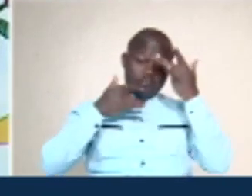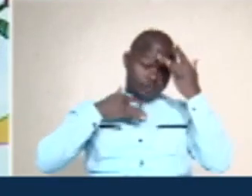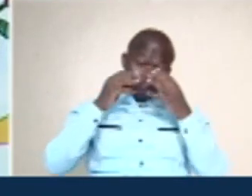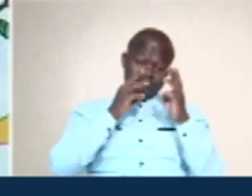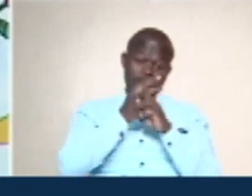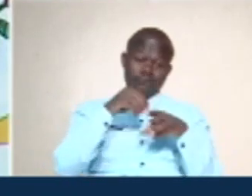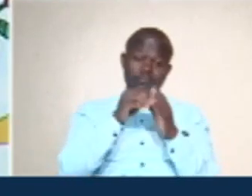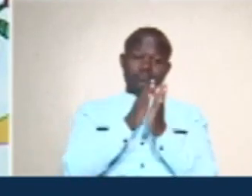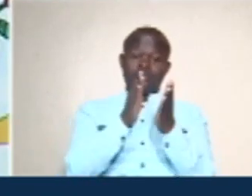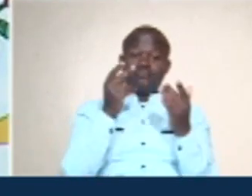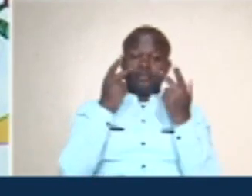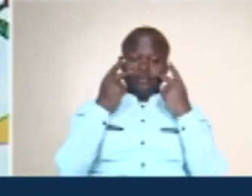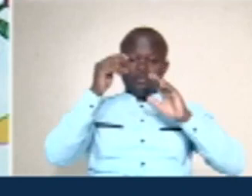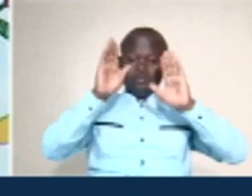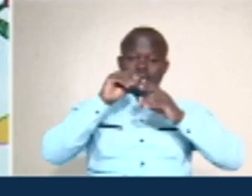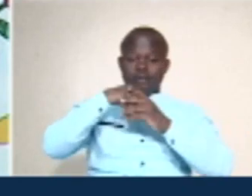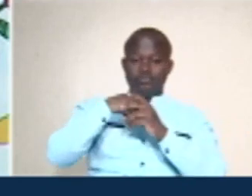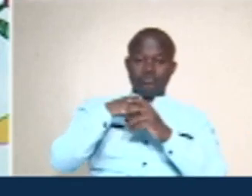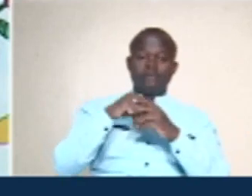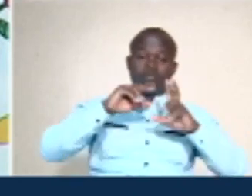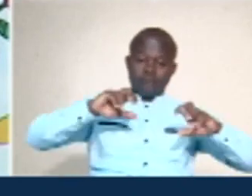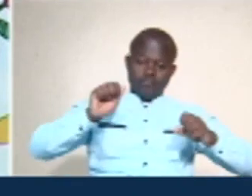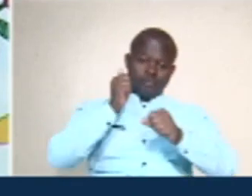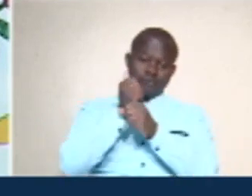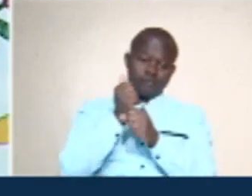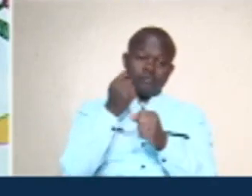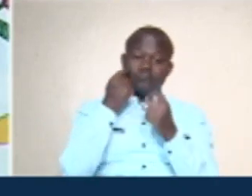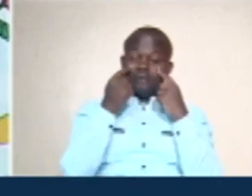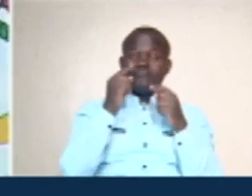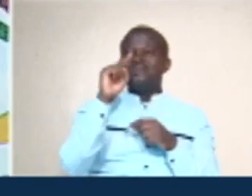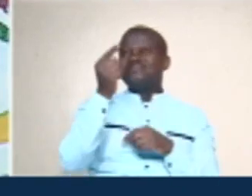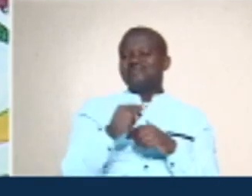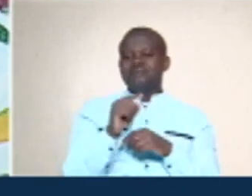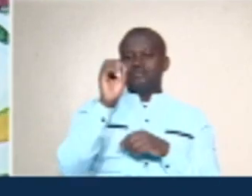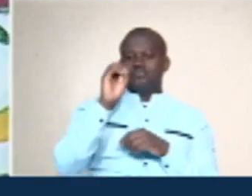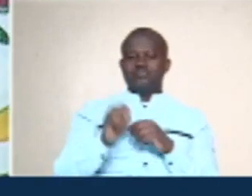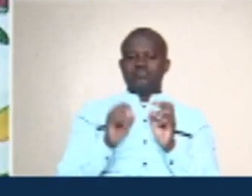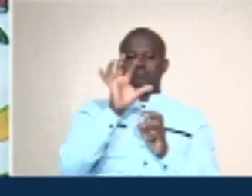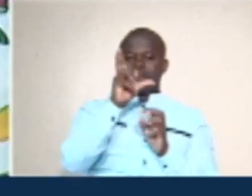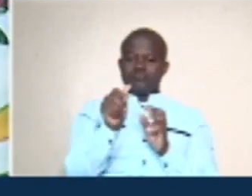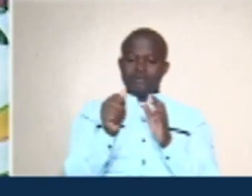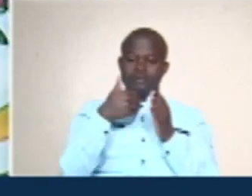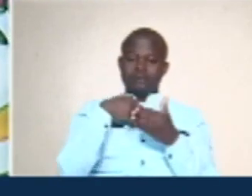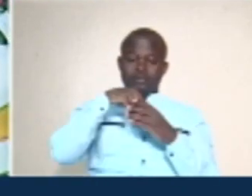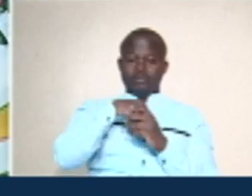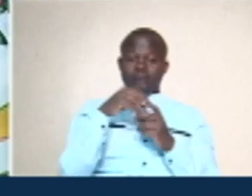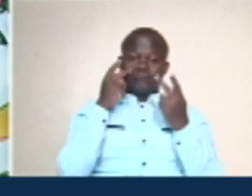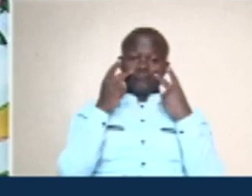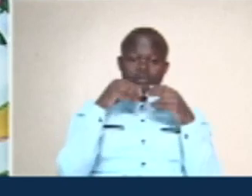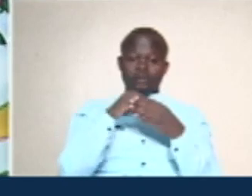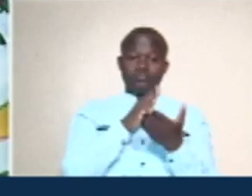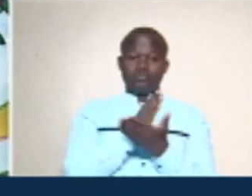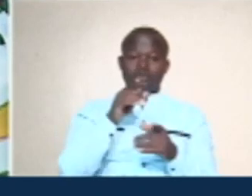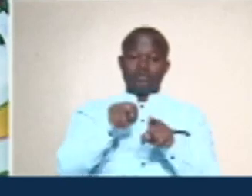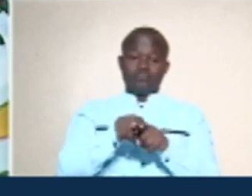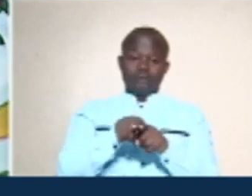usanga ababigiramo uruhare, ubushakashatsi bukorwaho, usanga ni nka 1% gusa Abanyafurika bagiramo. Kabona mu by'ukuri dusa